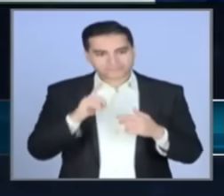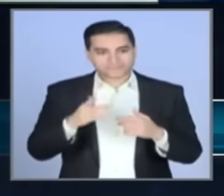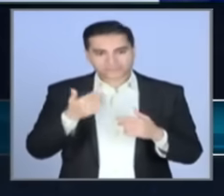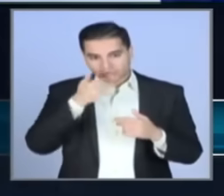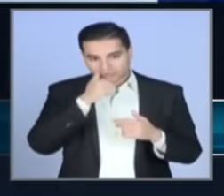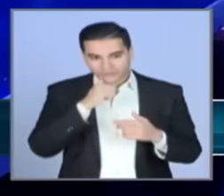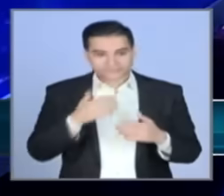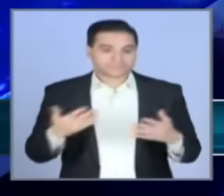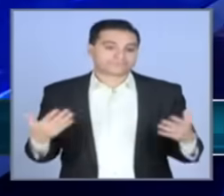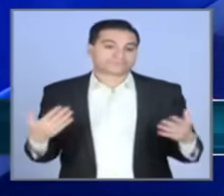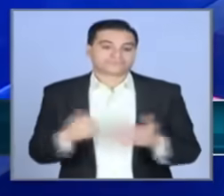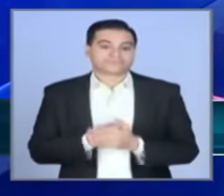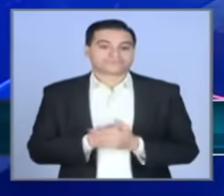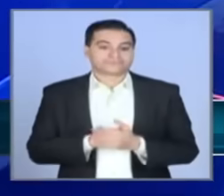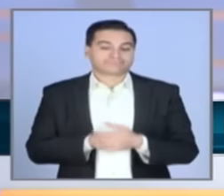سين. غلط.